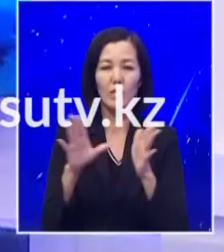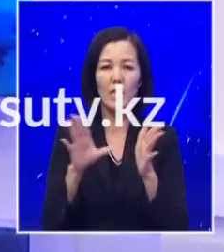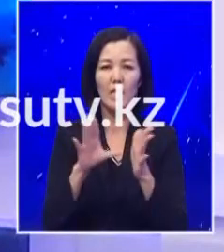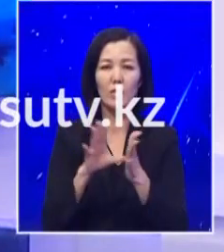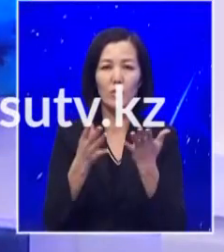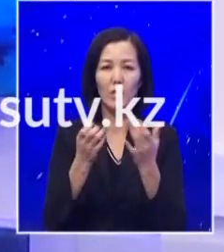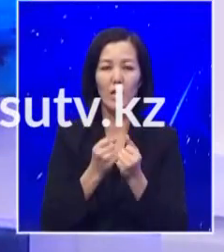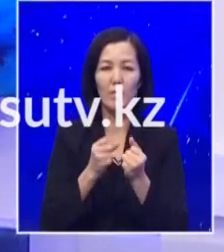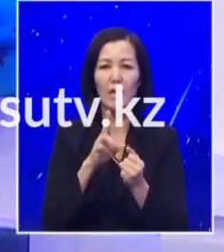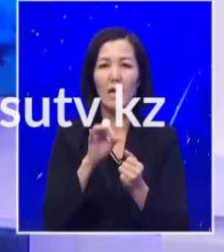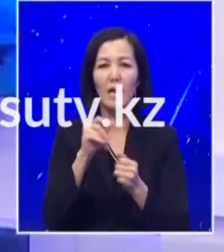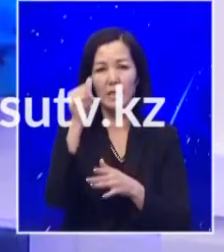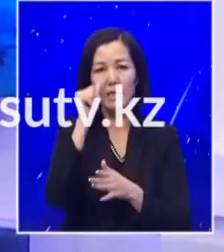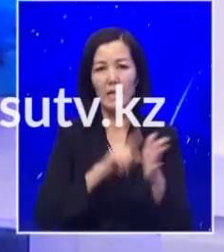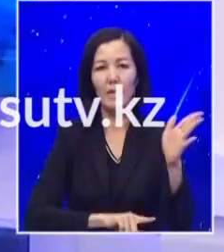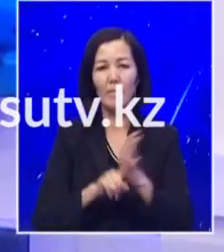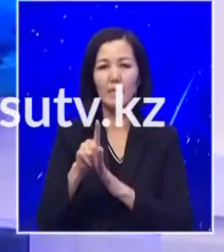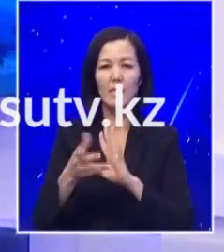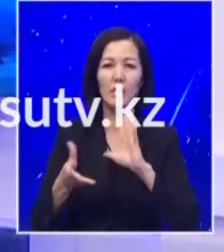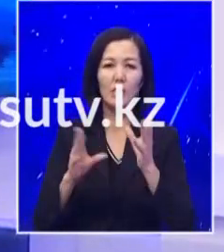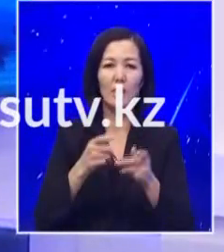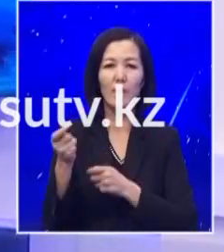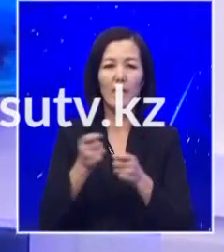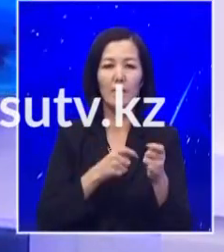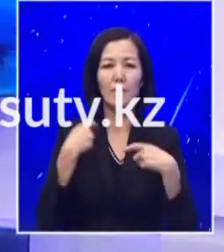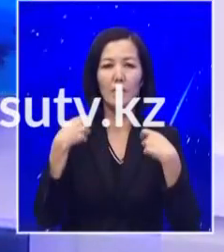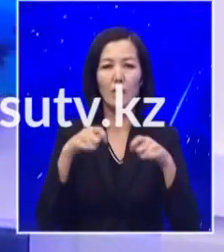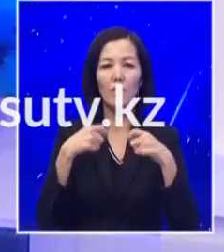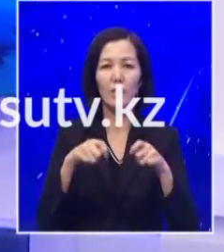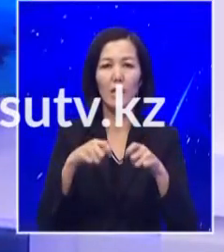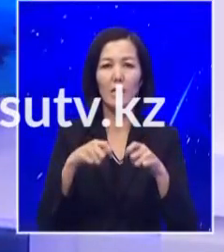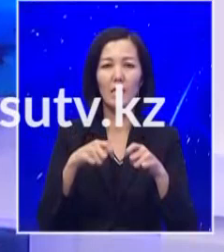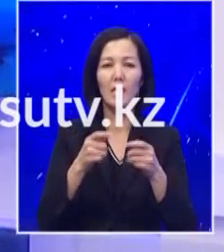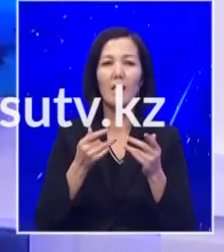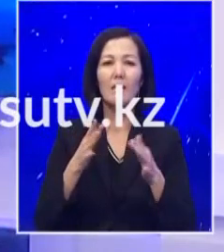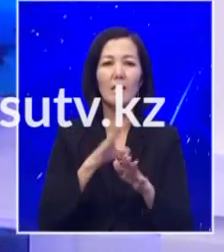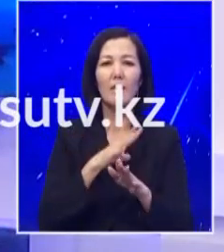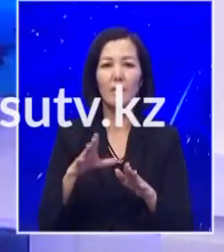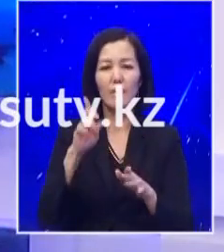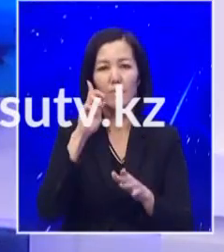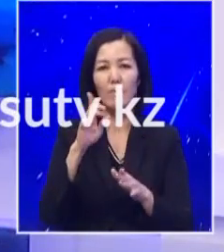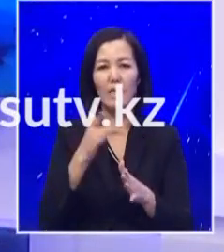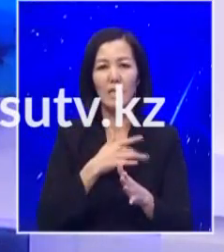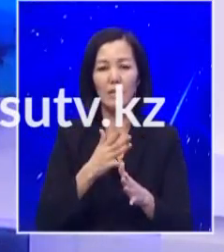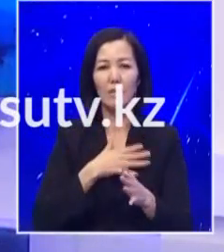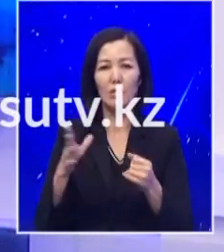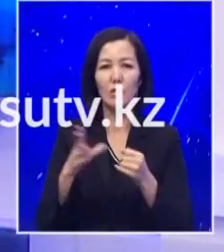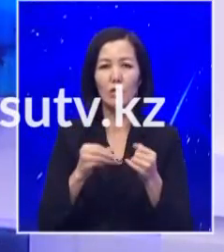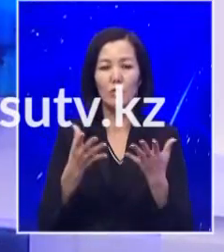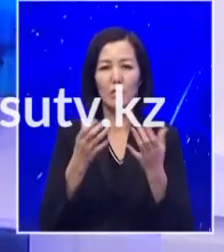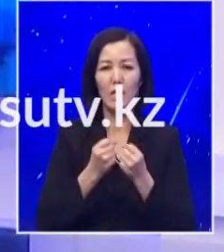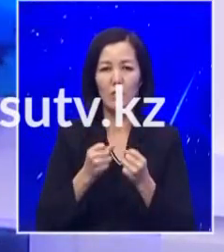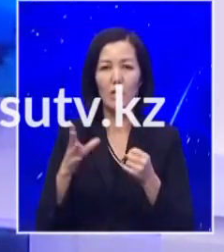түрде қабылдау қаңтар айынан басталыпты. Жалпы әкімдік сауда саттық пен аукциондарды талап етпейтін мемлекет меншігіндегі жер учаскесін алу